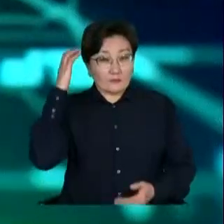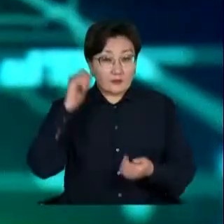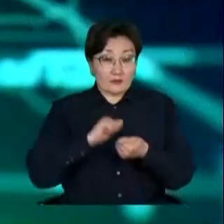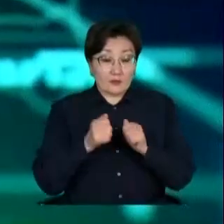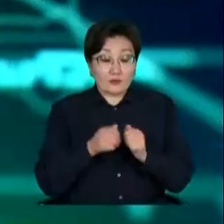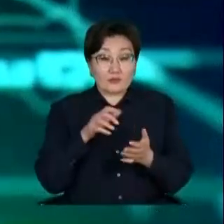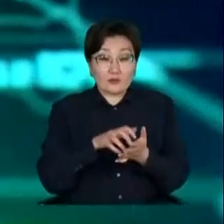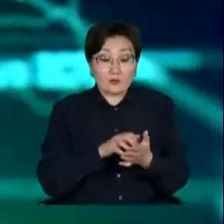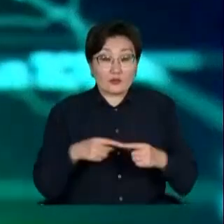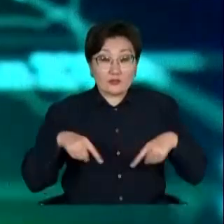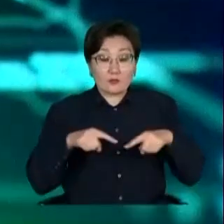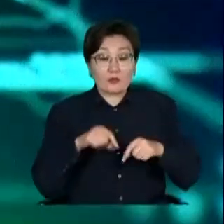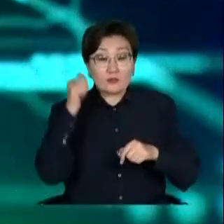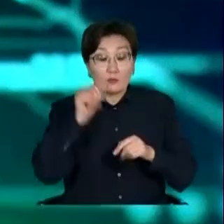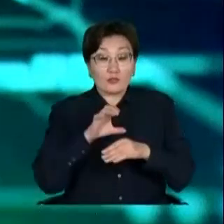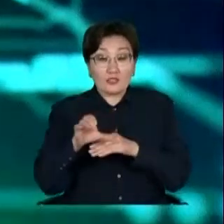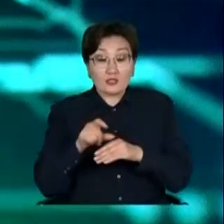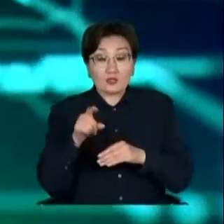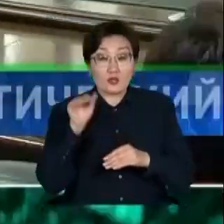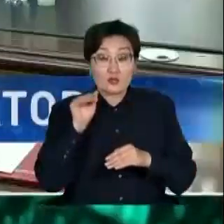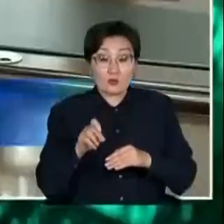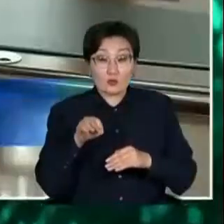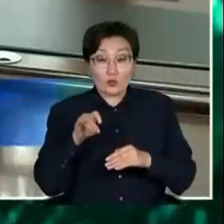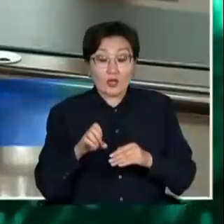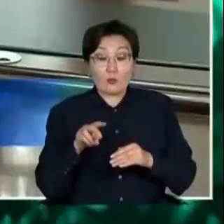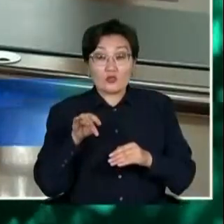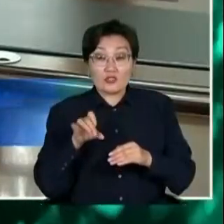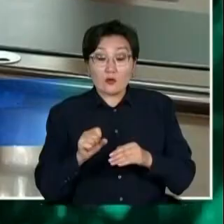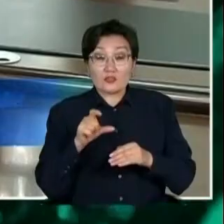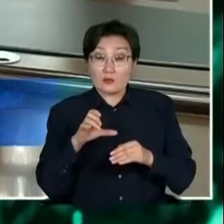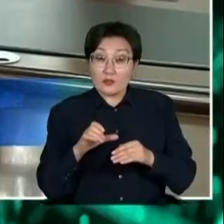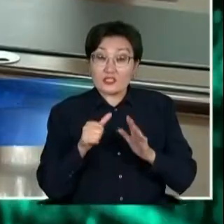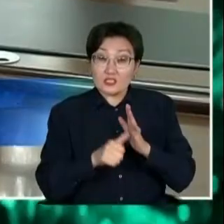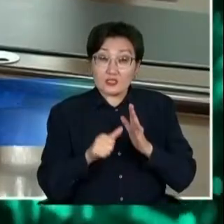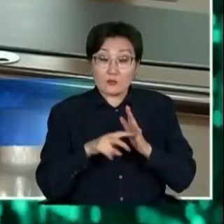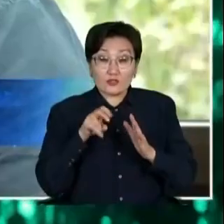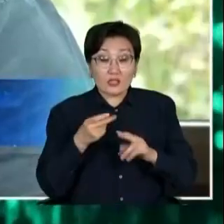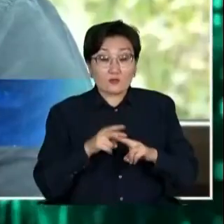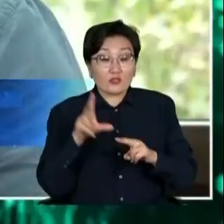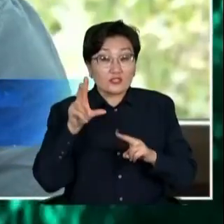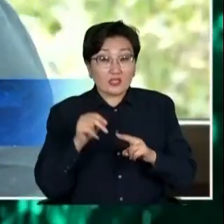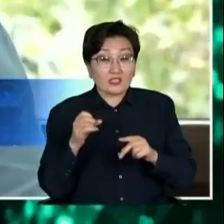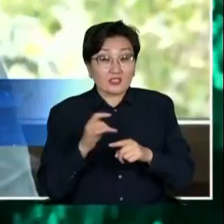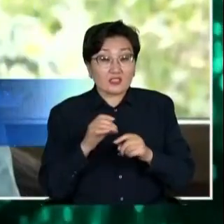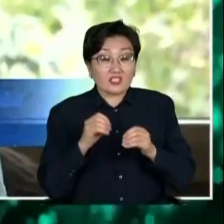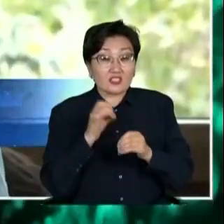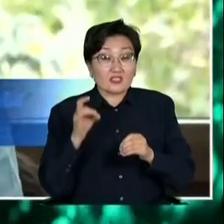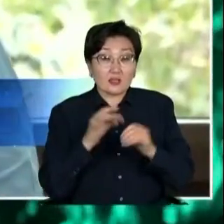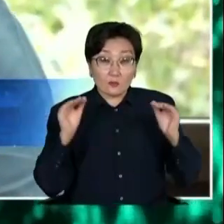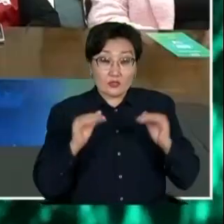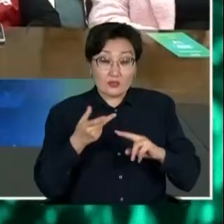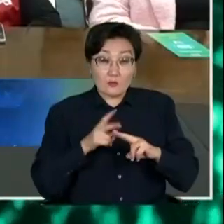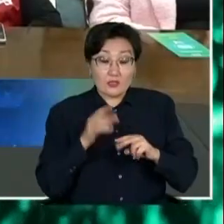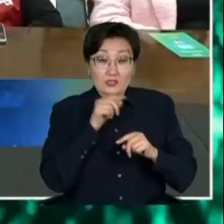Угольная станция за год производит более 100 тысяч тонн отходов. У АЭС за 60 лет эта цифра в десятки раз меньше. Об